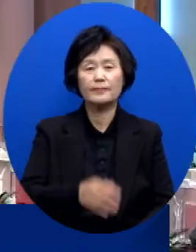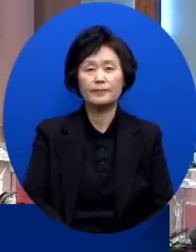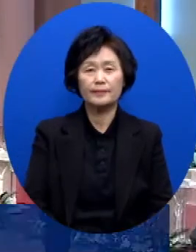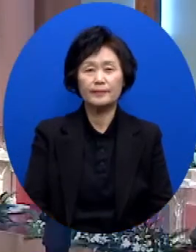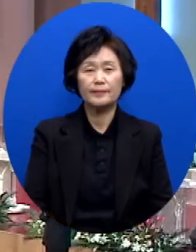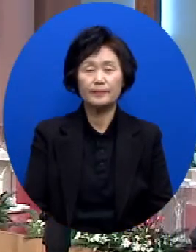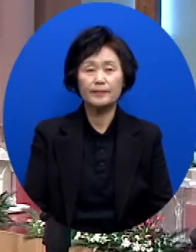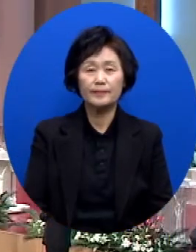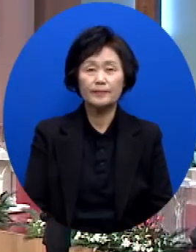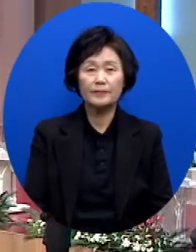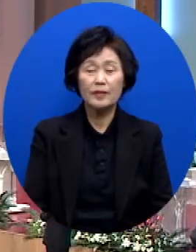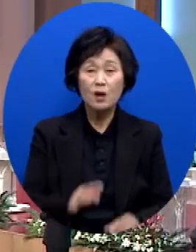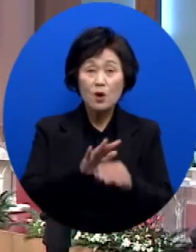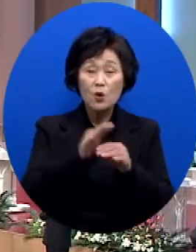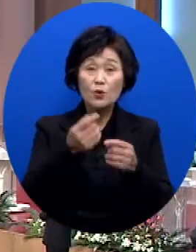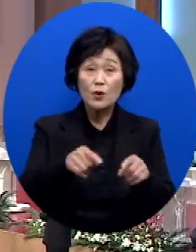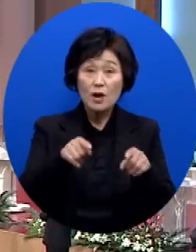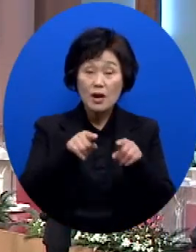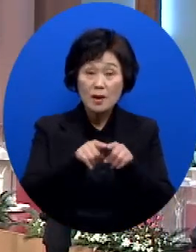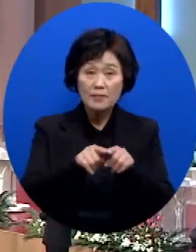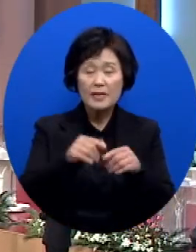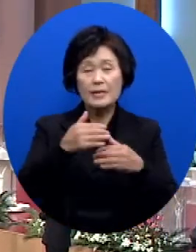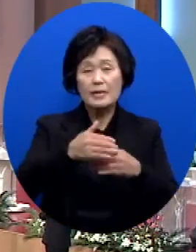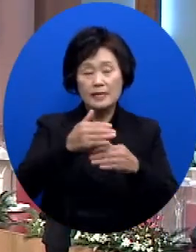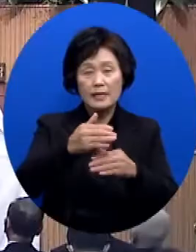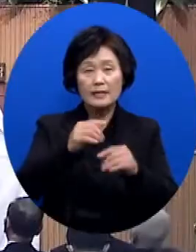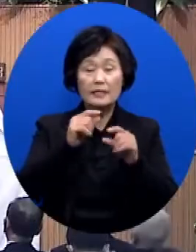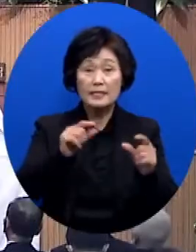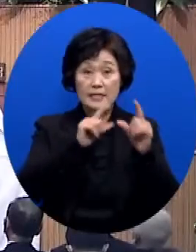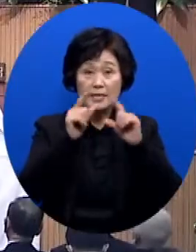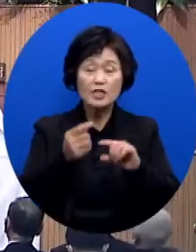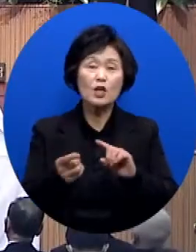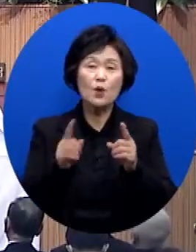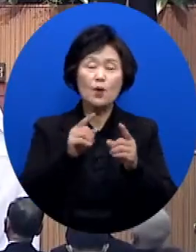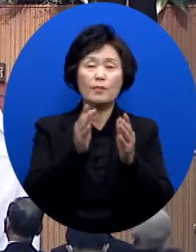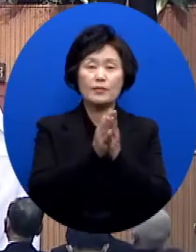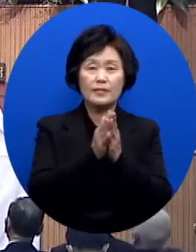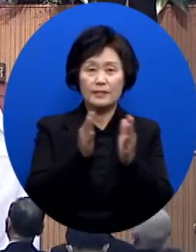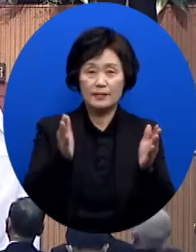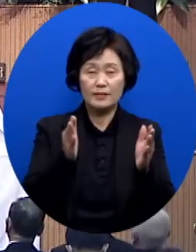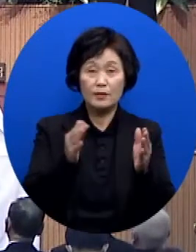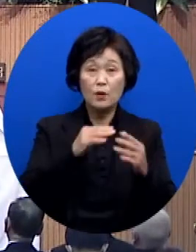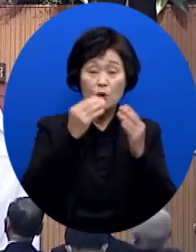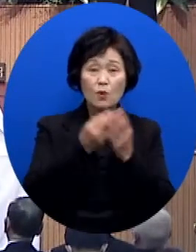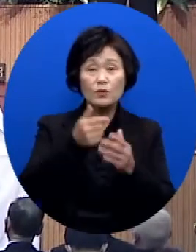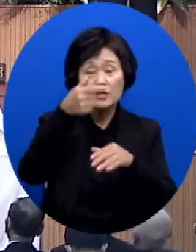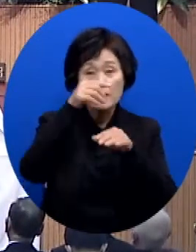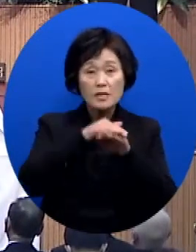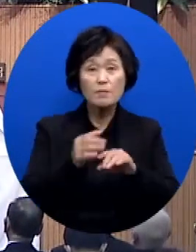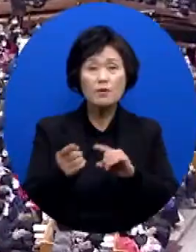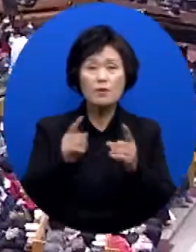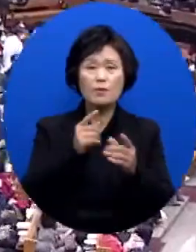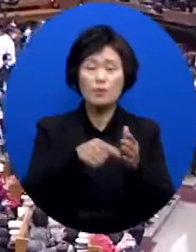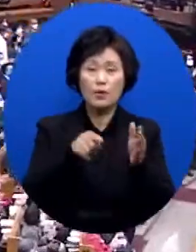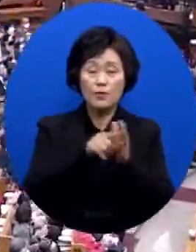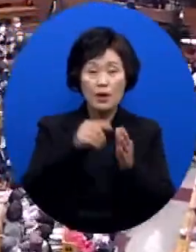생각합니다. 코로나와 함께하는 단계적 일상 회복이 시작됐습니다. 온전한 예배 회복을 위해